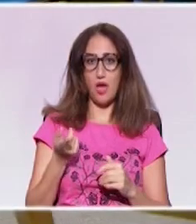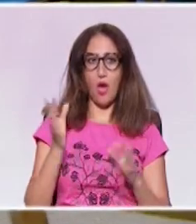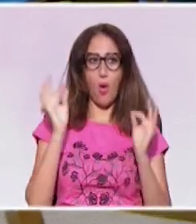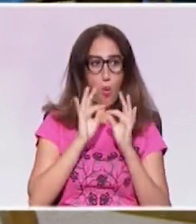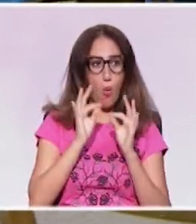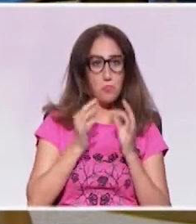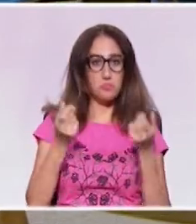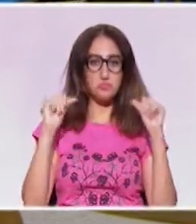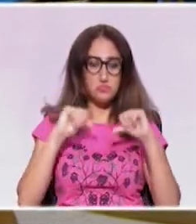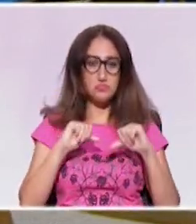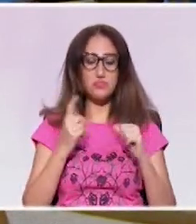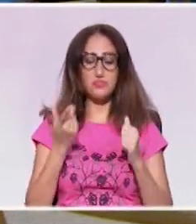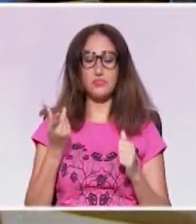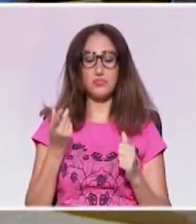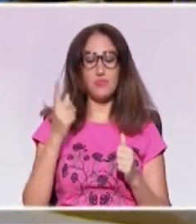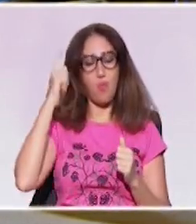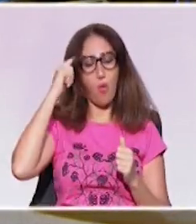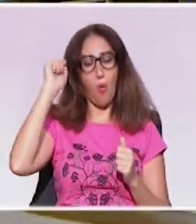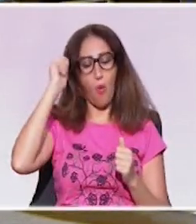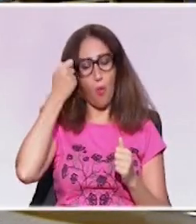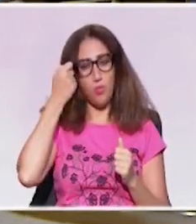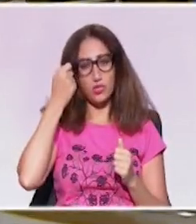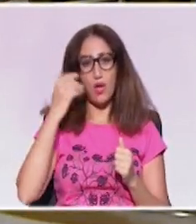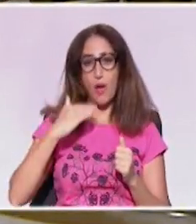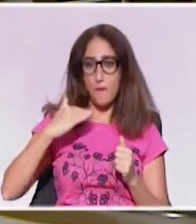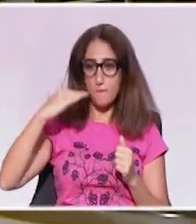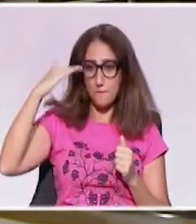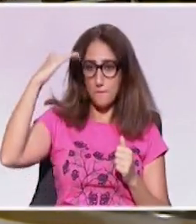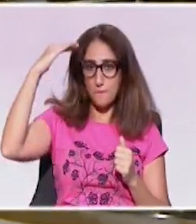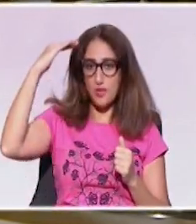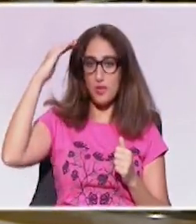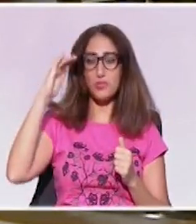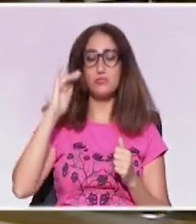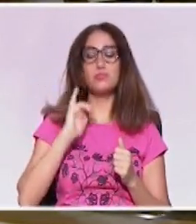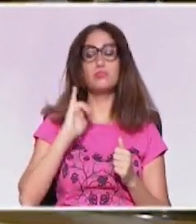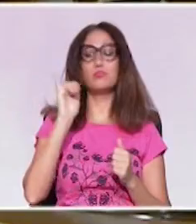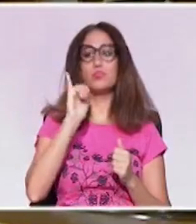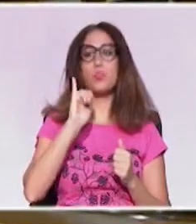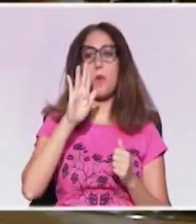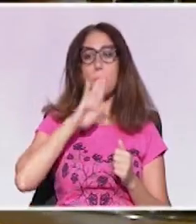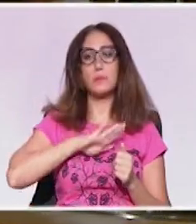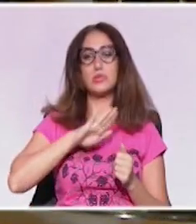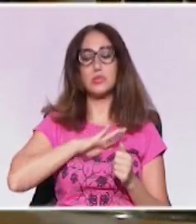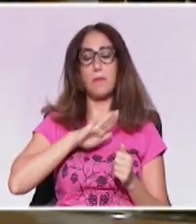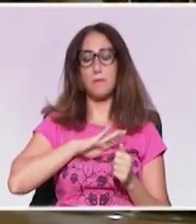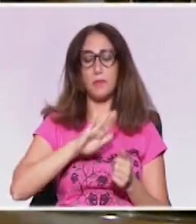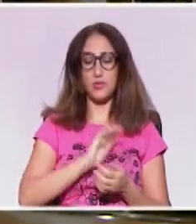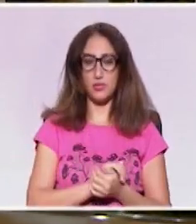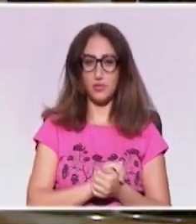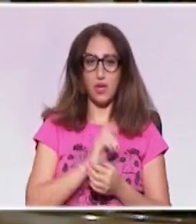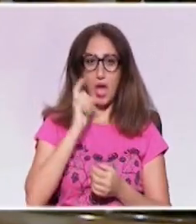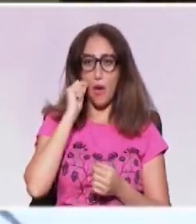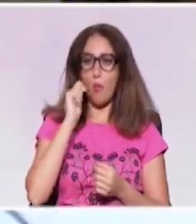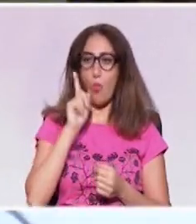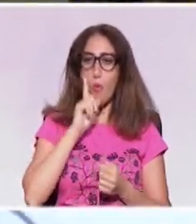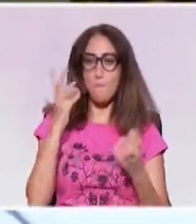في مؤسسة الزواج نفسها، وإحساسك بأنك مش شبعان من أبوك